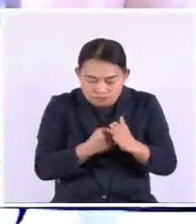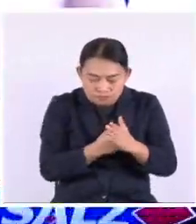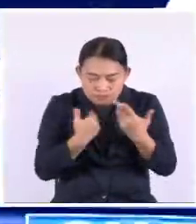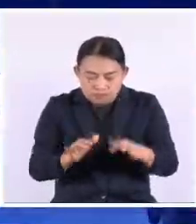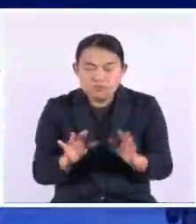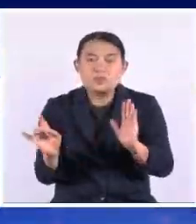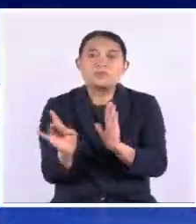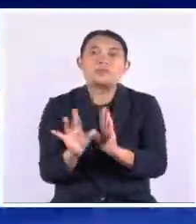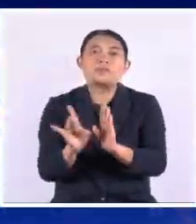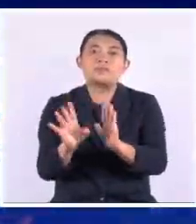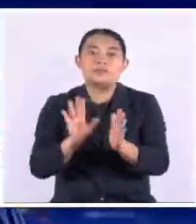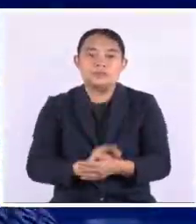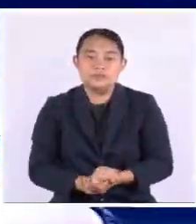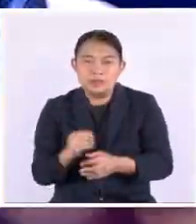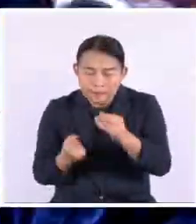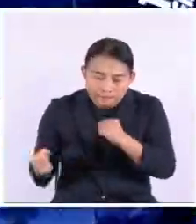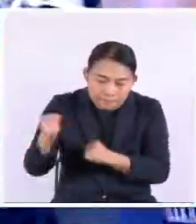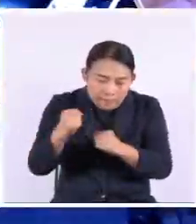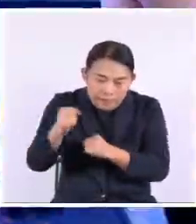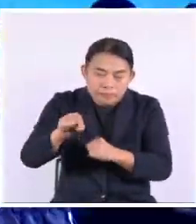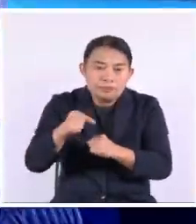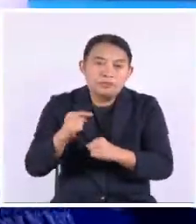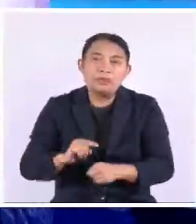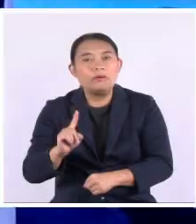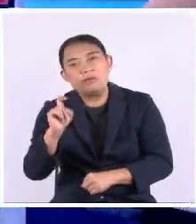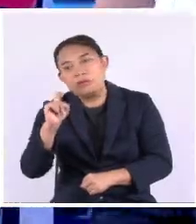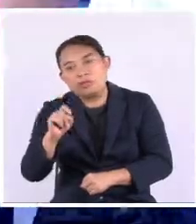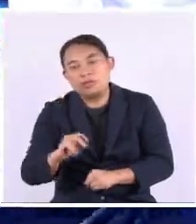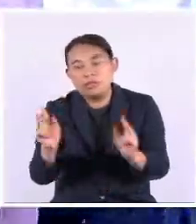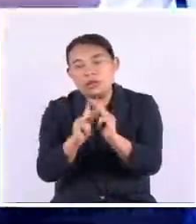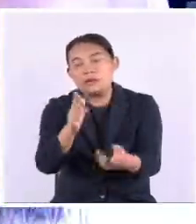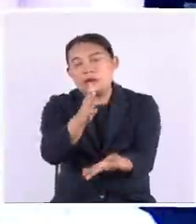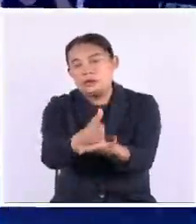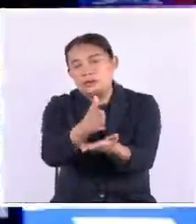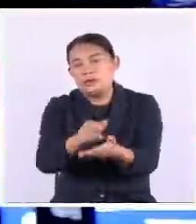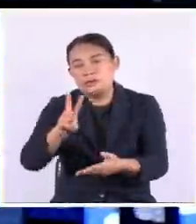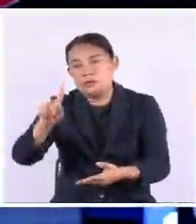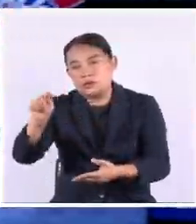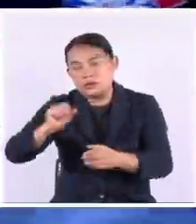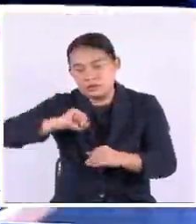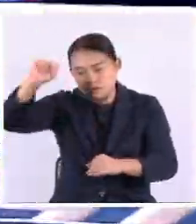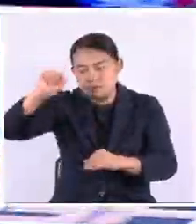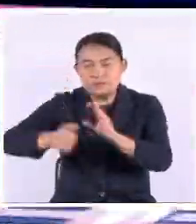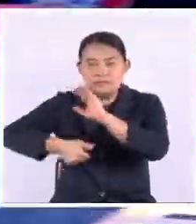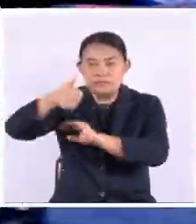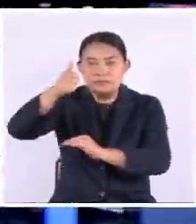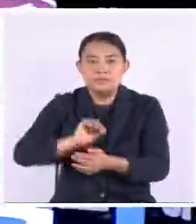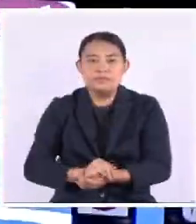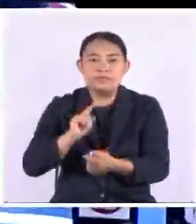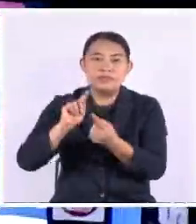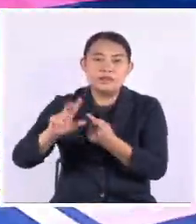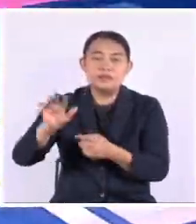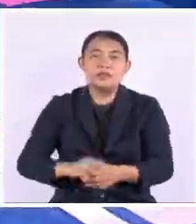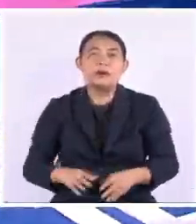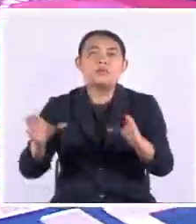ต้านทาน withหมัดของ Victorไม่ไหวครับกรรมการยุติการชกให้กับวิคเตอร์ชนะน๊อคไปยุคที่ 3และเป็นทีมฝ่ายขาว